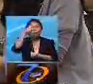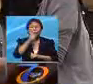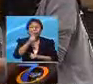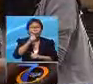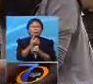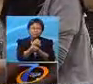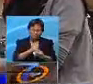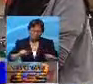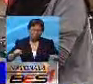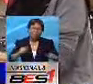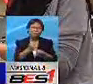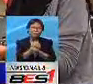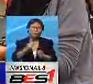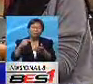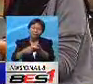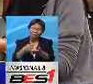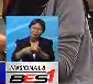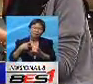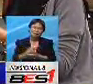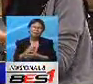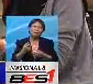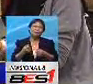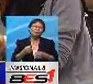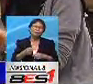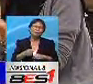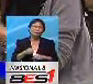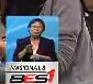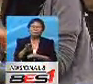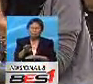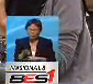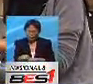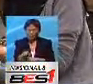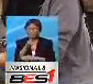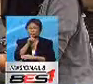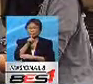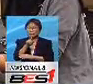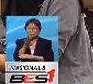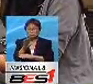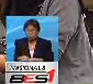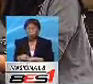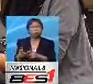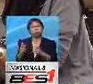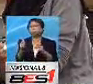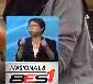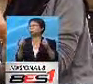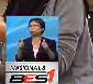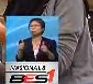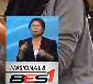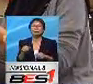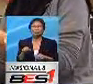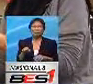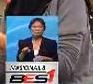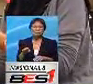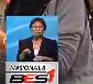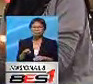actually safe sebab kadang-kadang kalau kita bawa, bila you nak brake tu, brake dia memang sangat-sangat makan. So dia tak adalah you